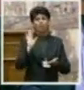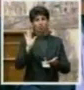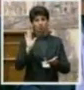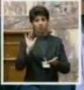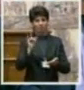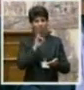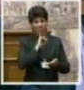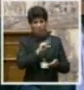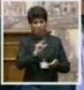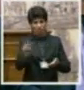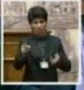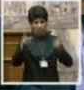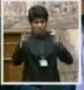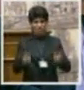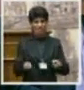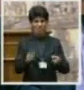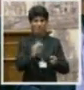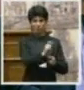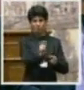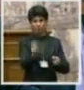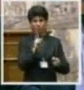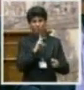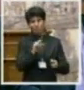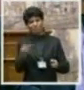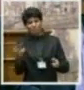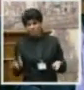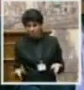Όμως, κύριε Πρωθυπουργέ,